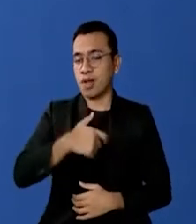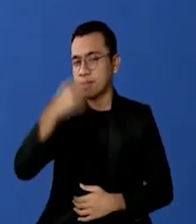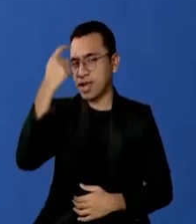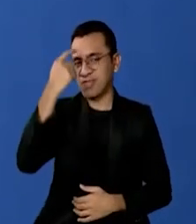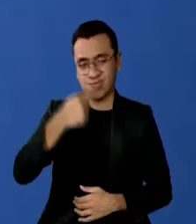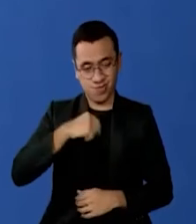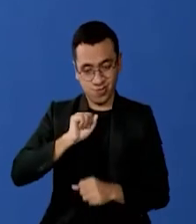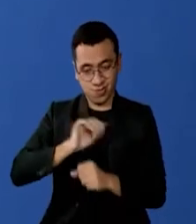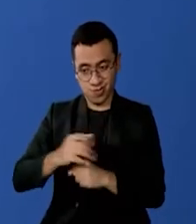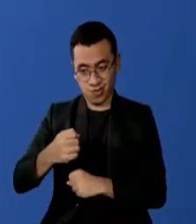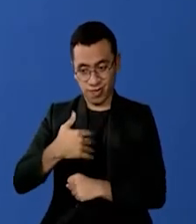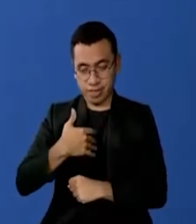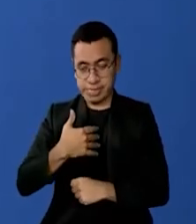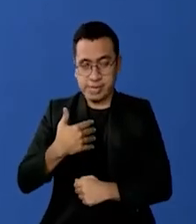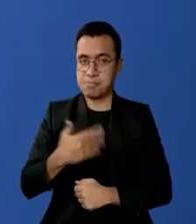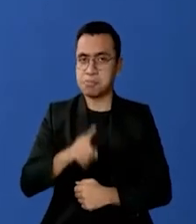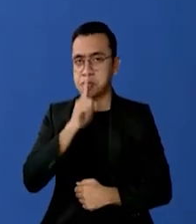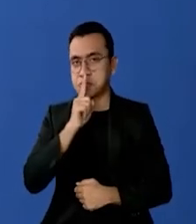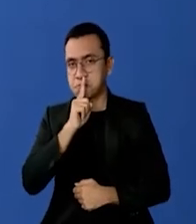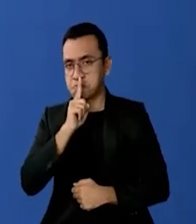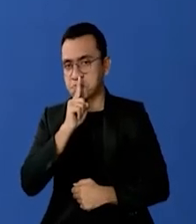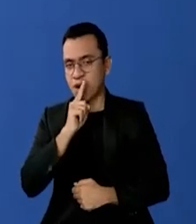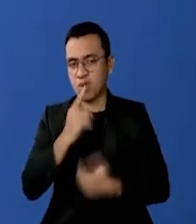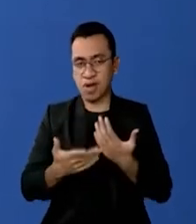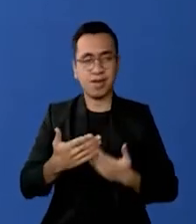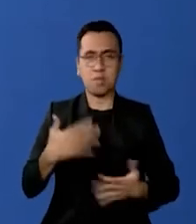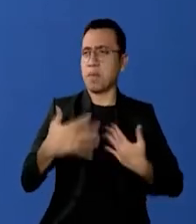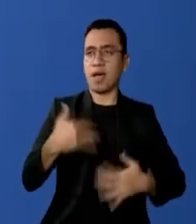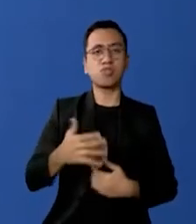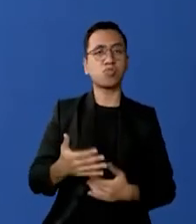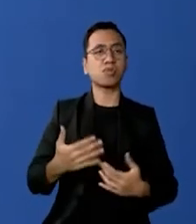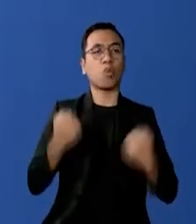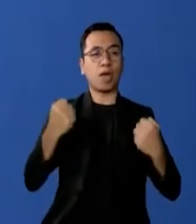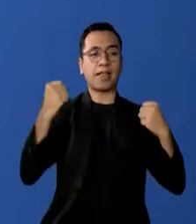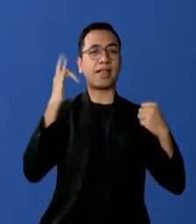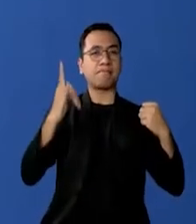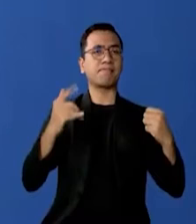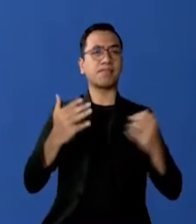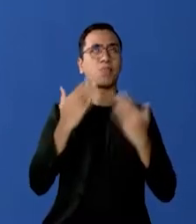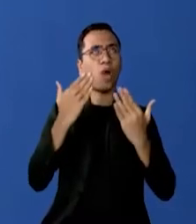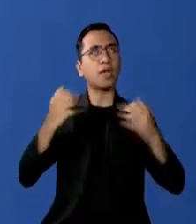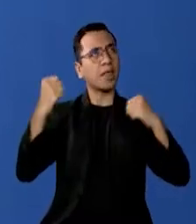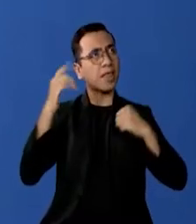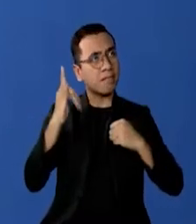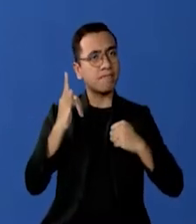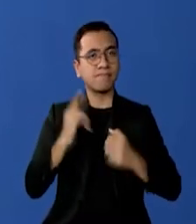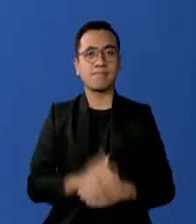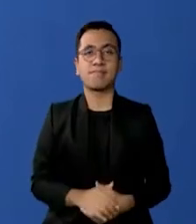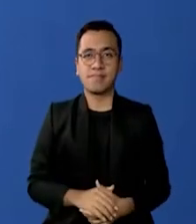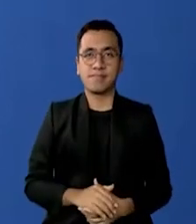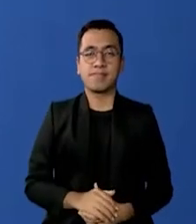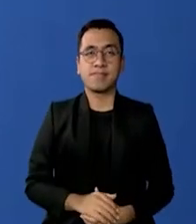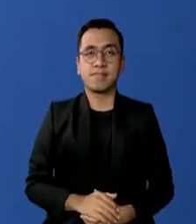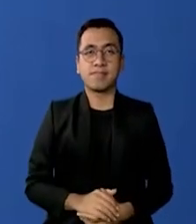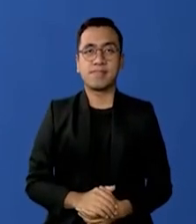lah pokoknya mudah-mudahan karena itu aja memang kalaupun positif ya diterima